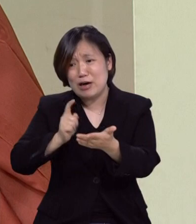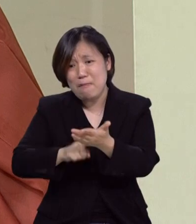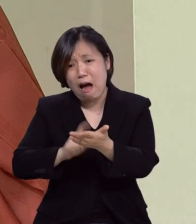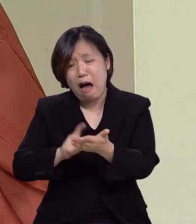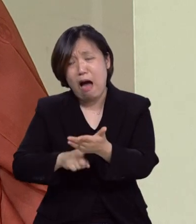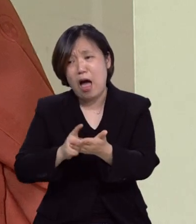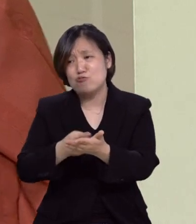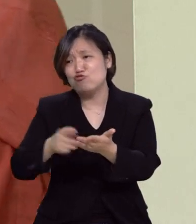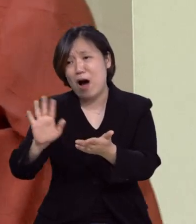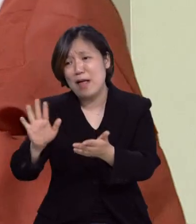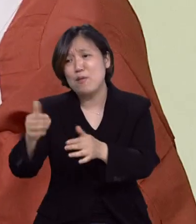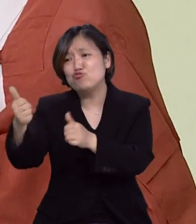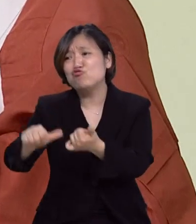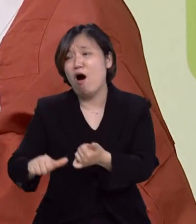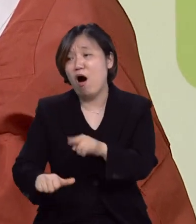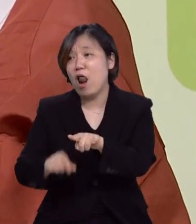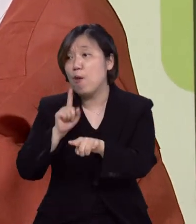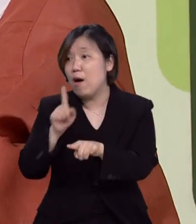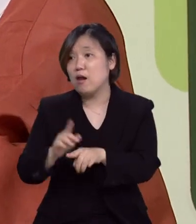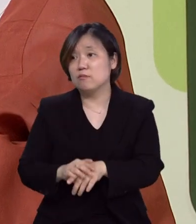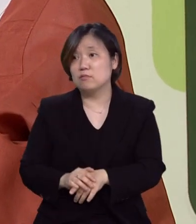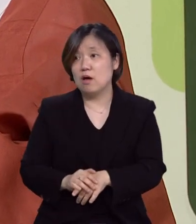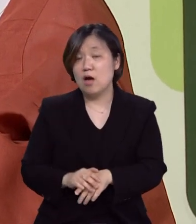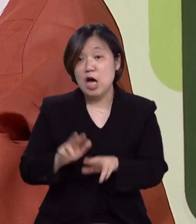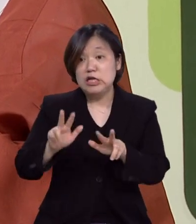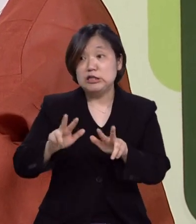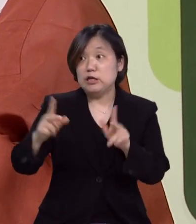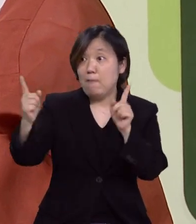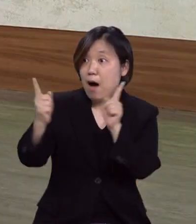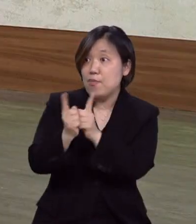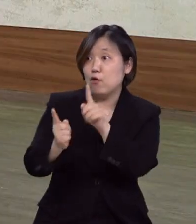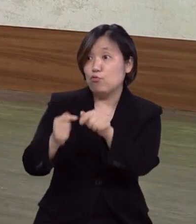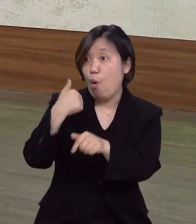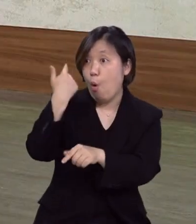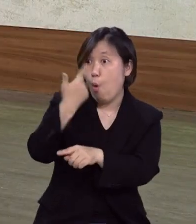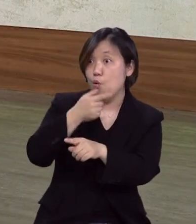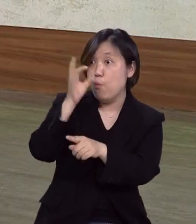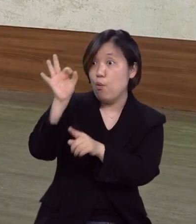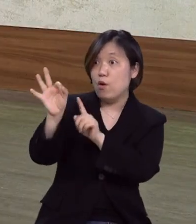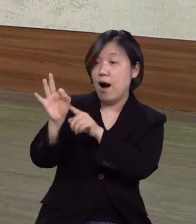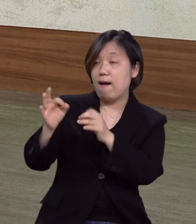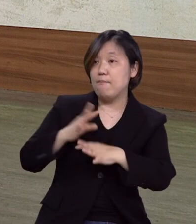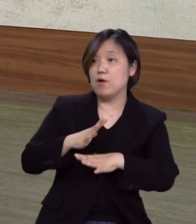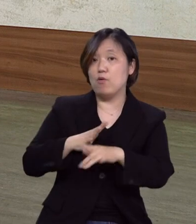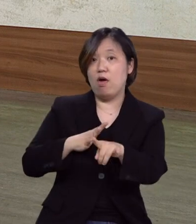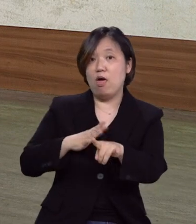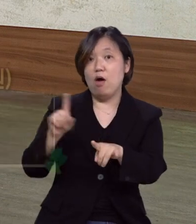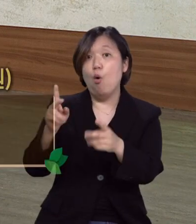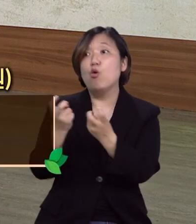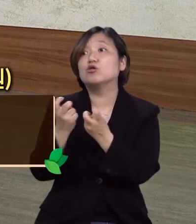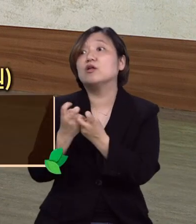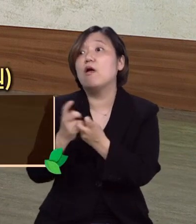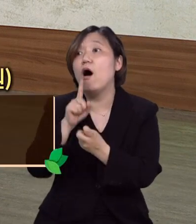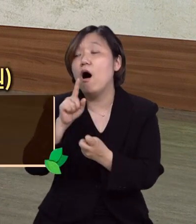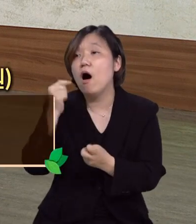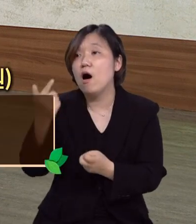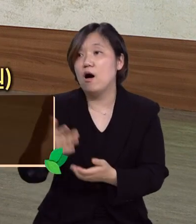의사를 딱 찾아가니까 쓰면 어떻게 된 겁니까 그래서 예 3100